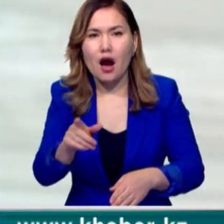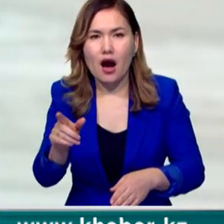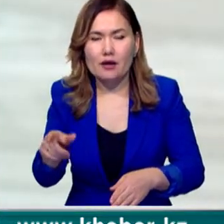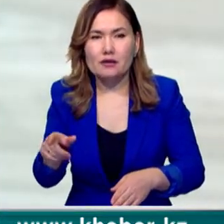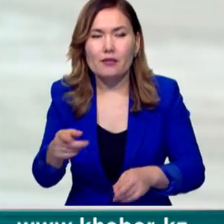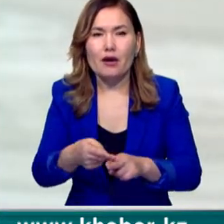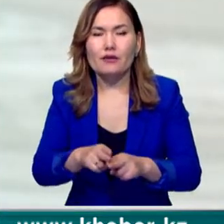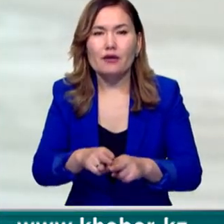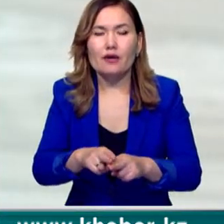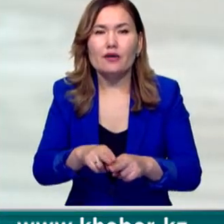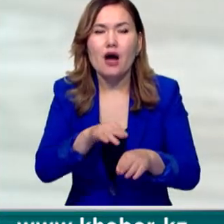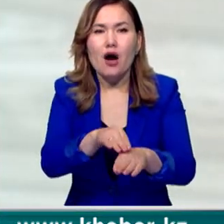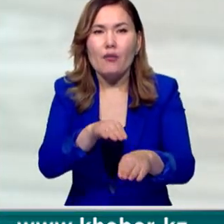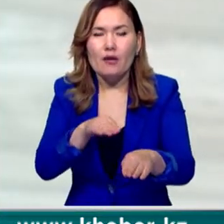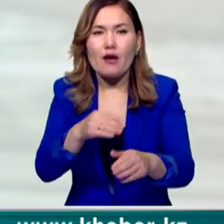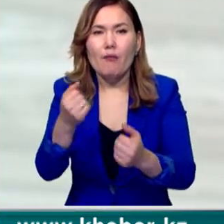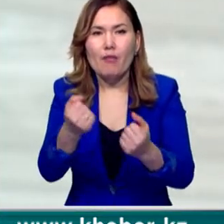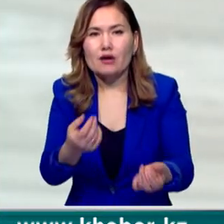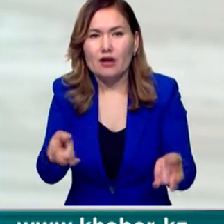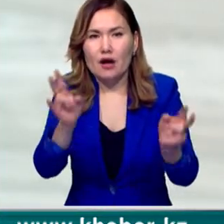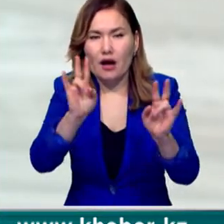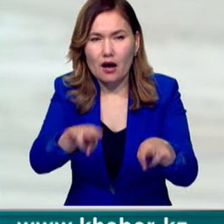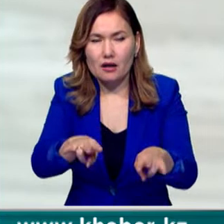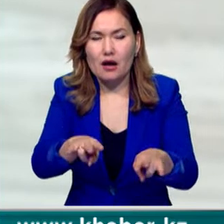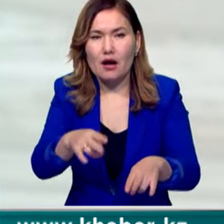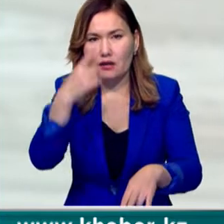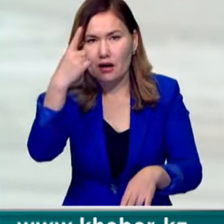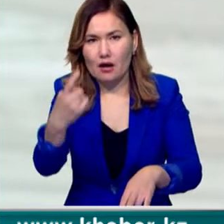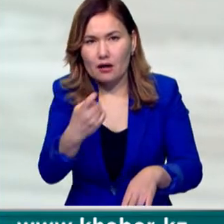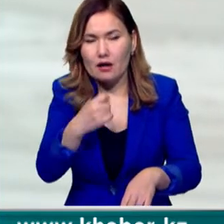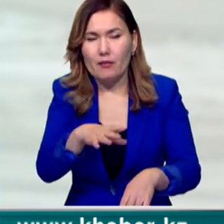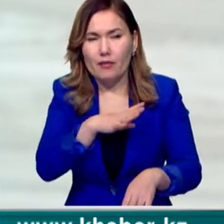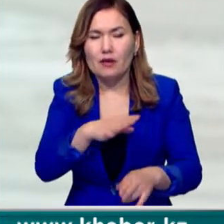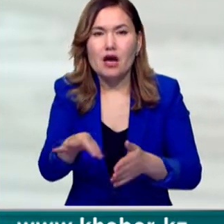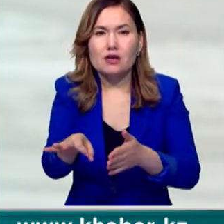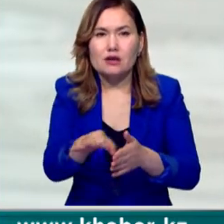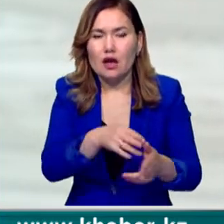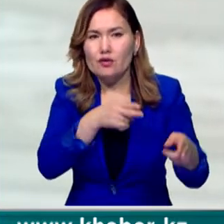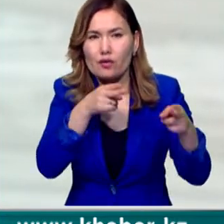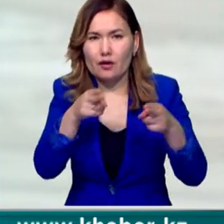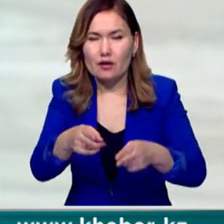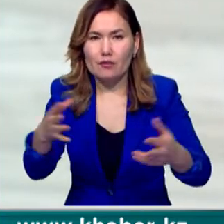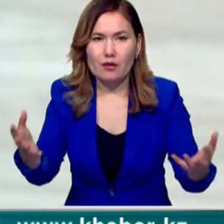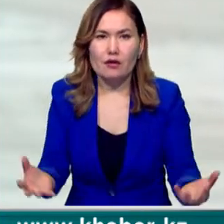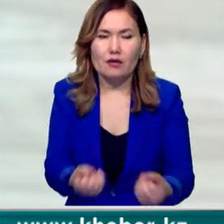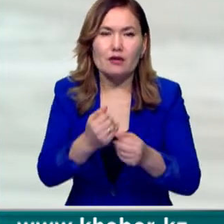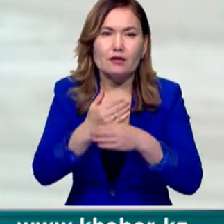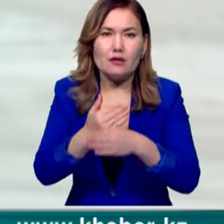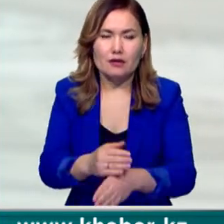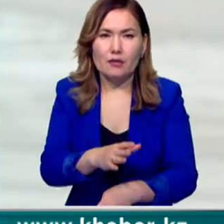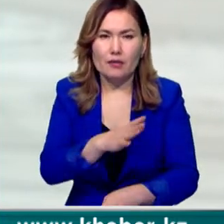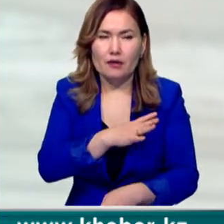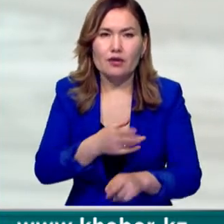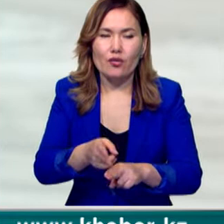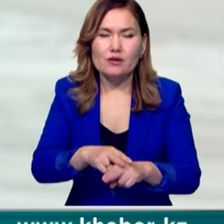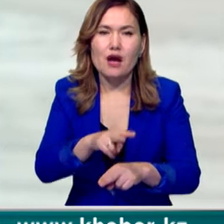қар кептелісінде қалған туралы хабарлама келіп түсті. Аталған оқиға орнына